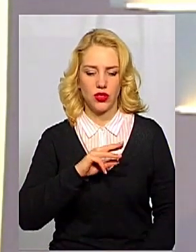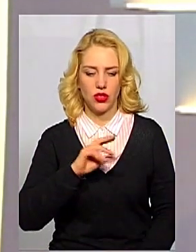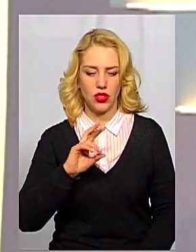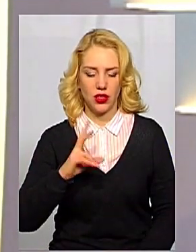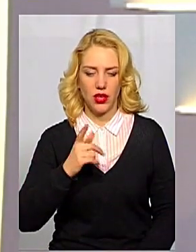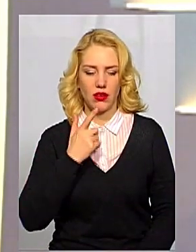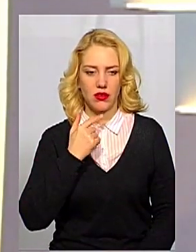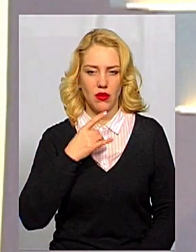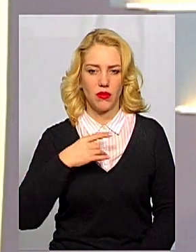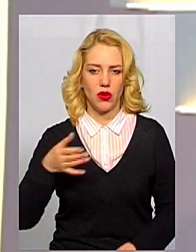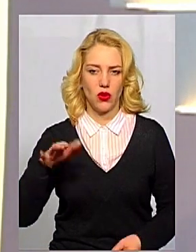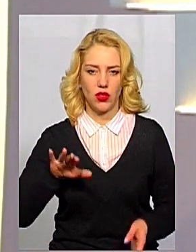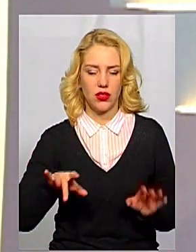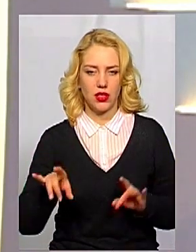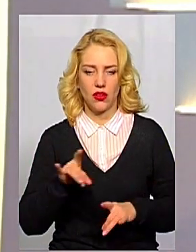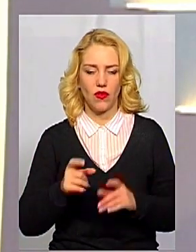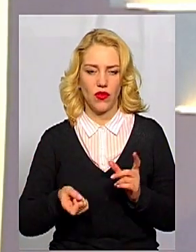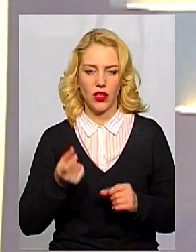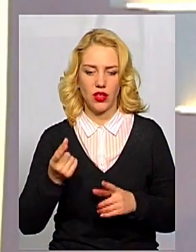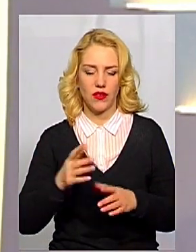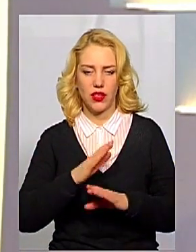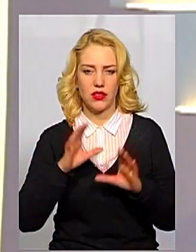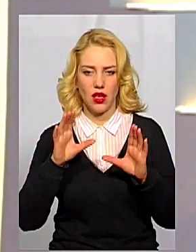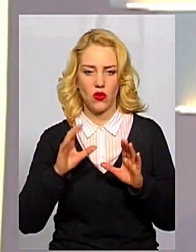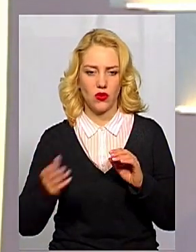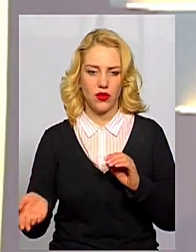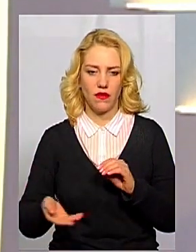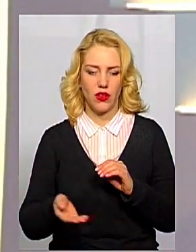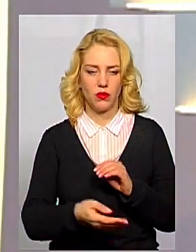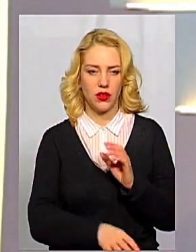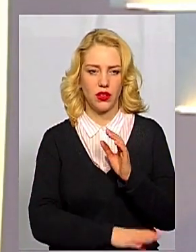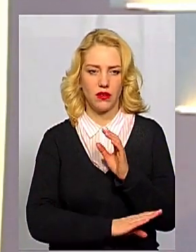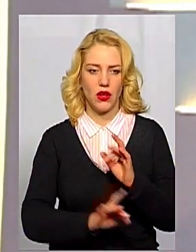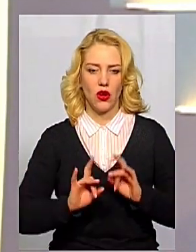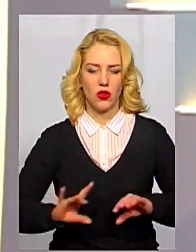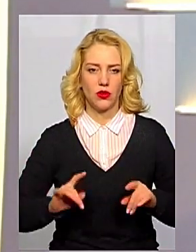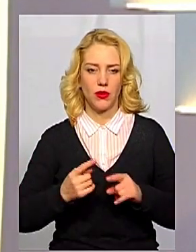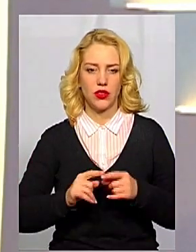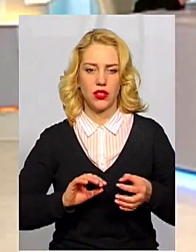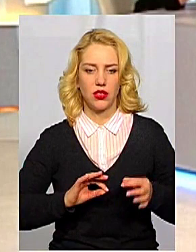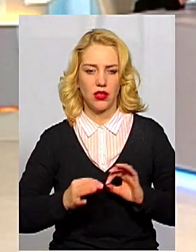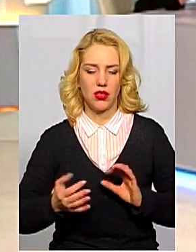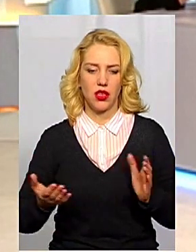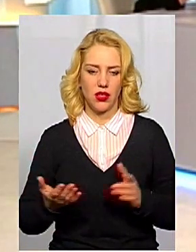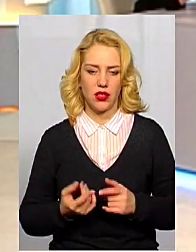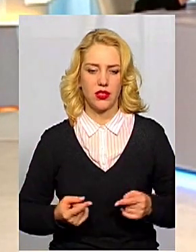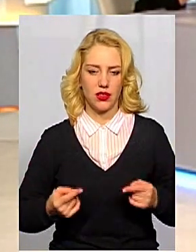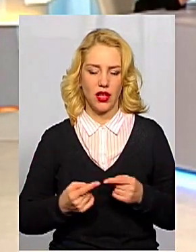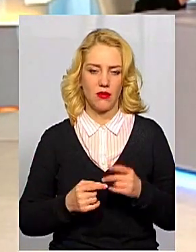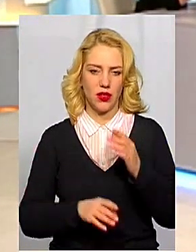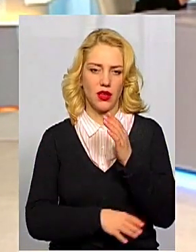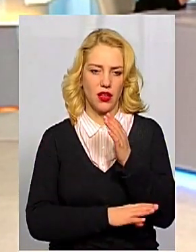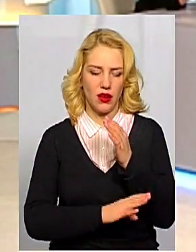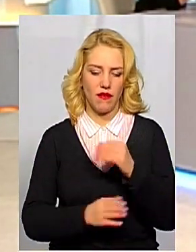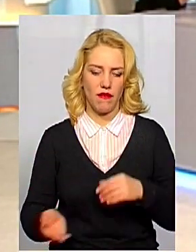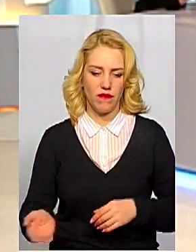районах виявлені законні рубки дерев. От ще, будь ласка, коротко розкажіть про це детальніше, що саме там, які дерева вирубували, і в